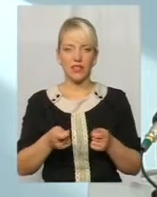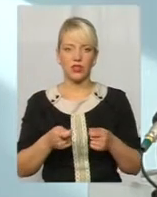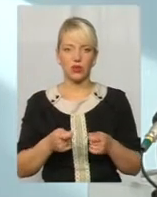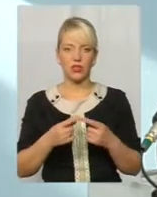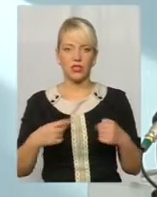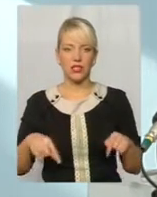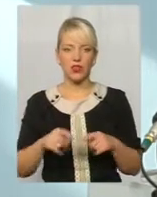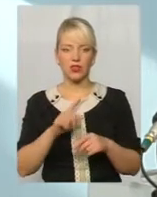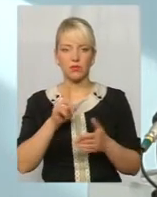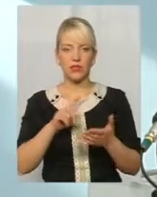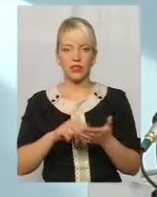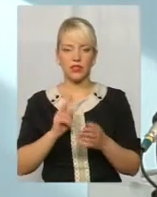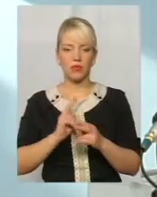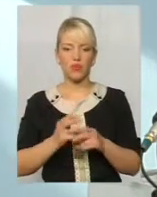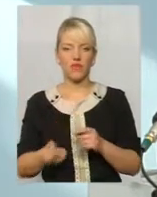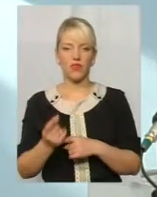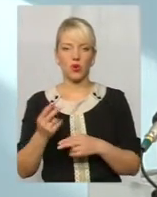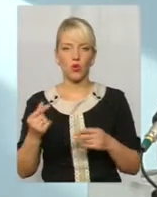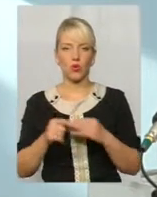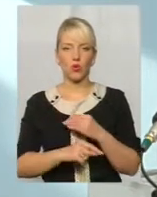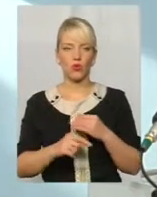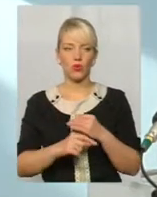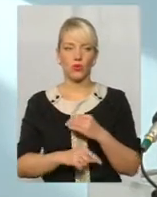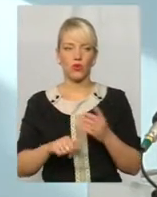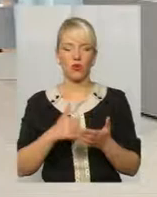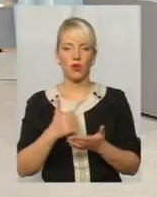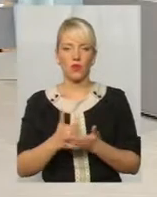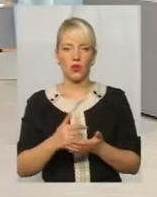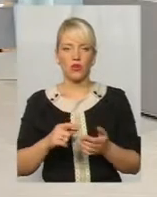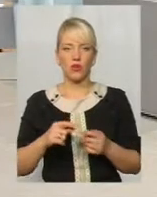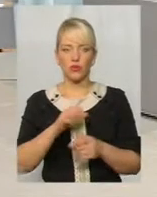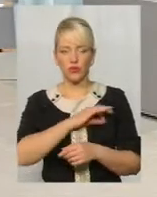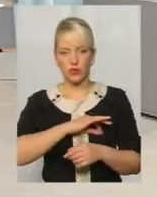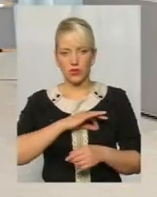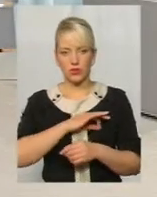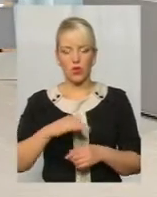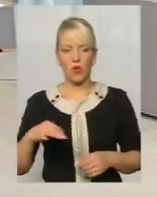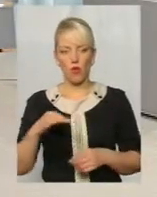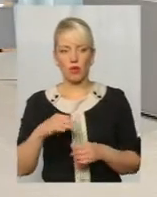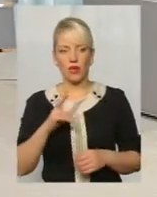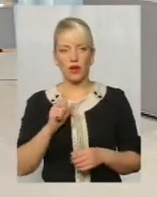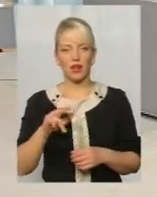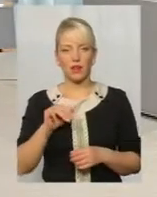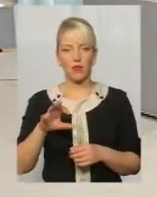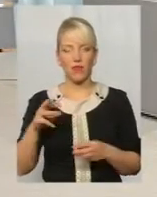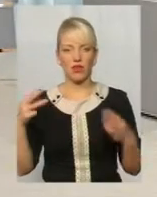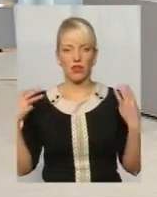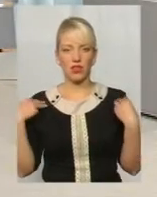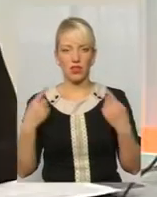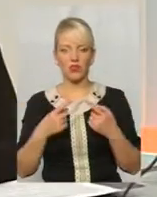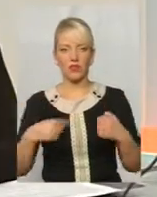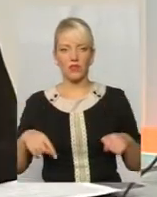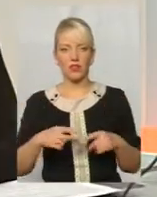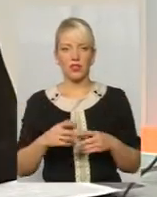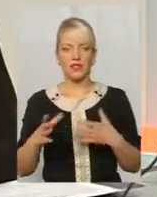і виявлення корупції Головного територіального управління юстиції у Хмельницькій області. Поруч із нею Світлана Кадимова, начальник відділу взаємодії